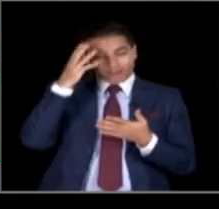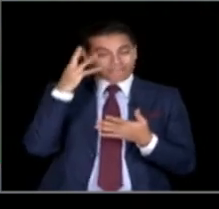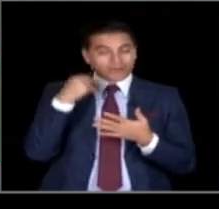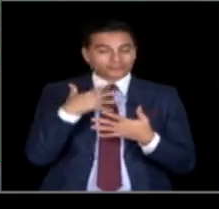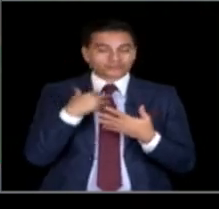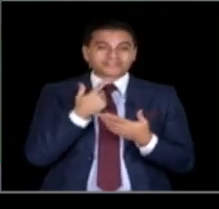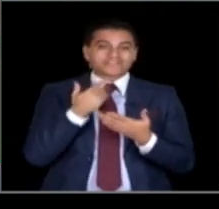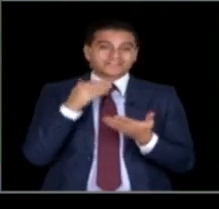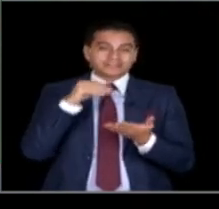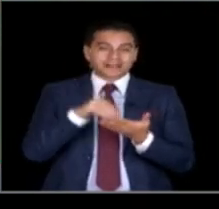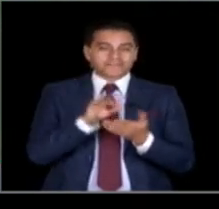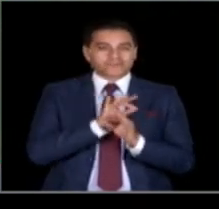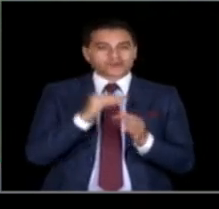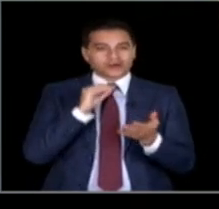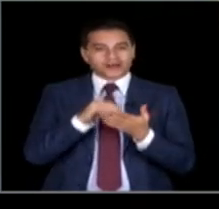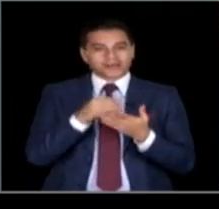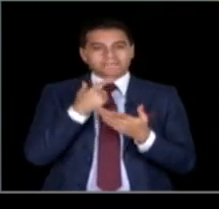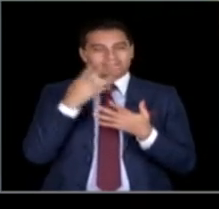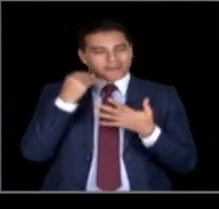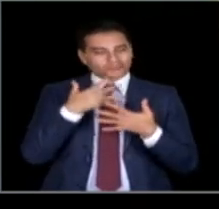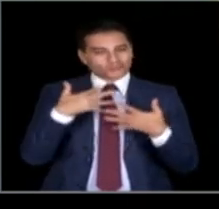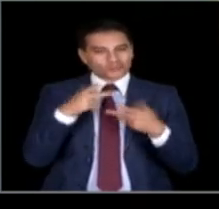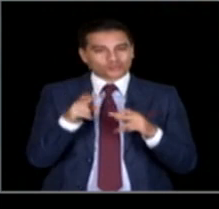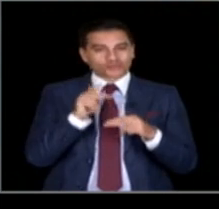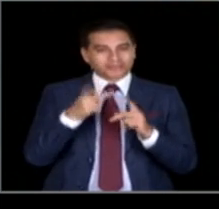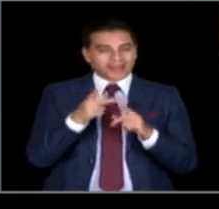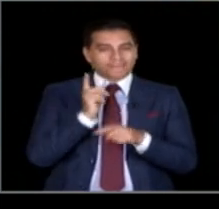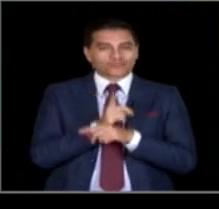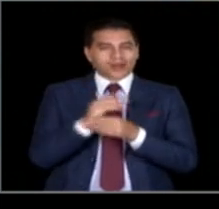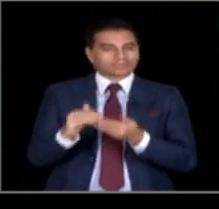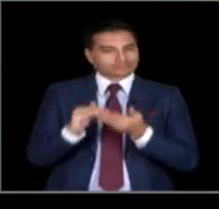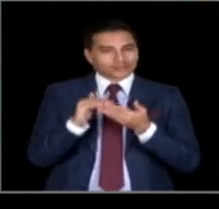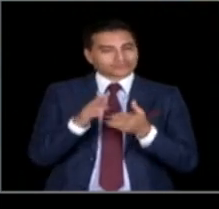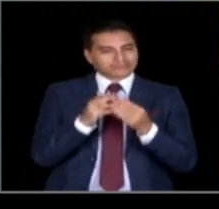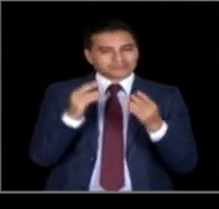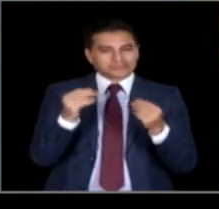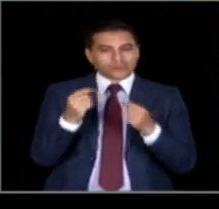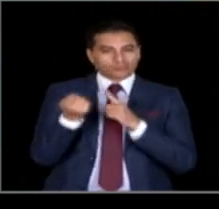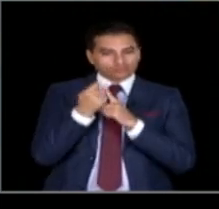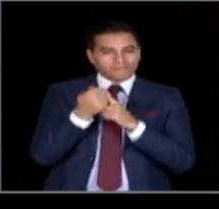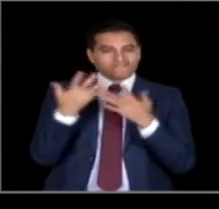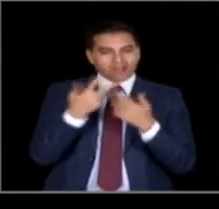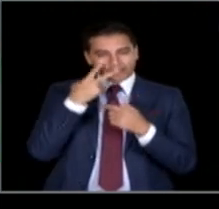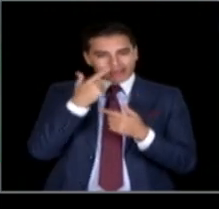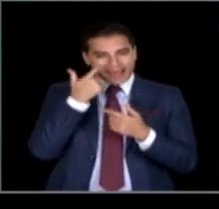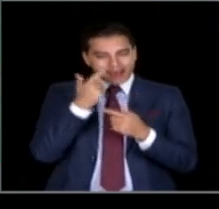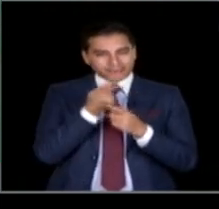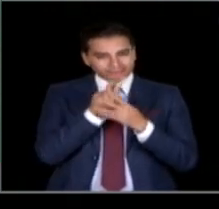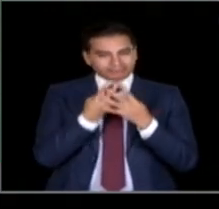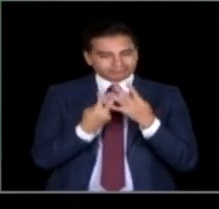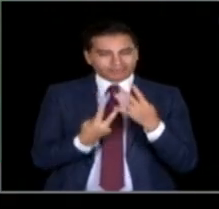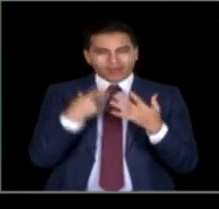والحمد لله ليا الشرف إن أنا أشارك في الموسم الثاني. المدير الفني وقف معانا كتير وكان بينبهنا للنقط اللي نركز عليها وإن